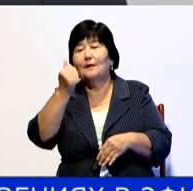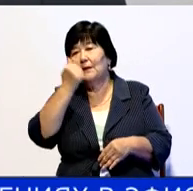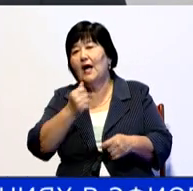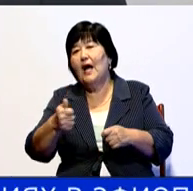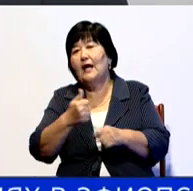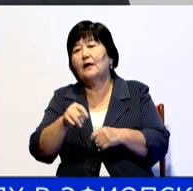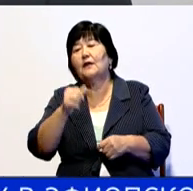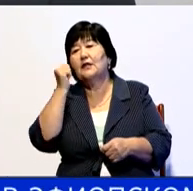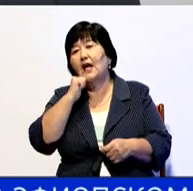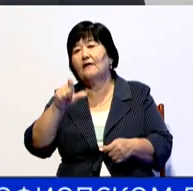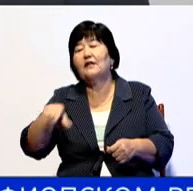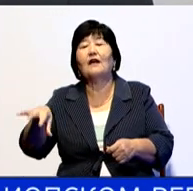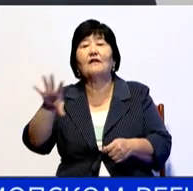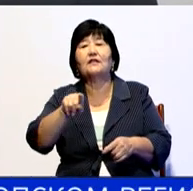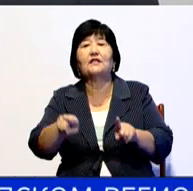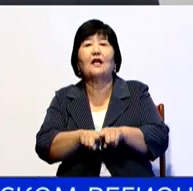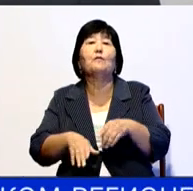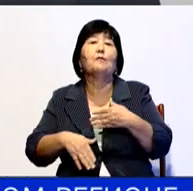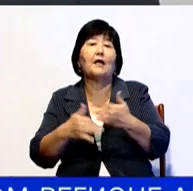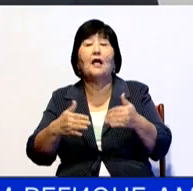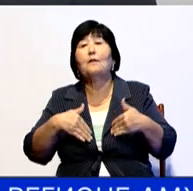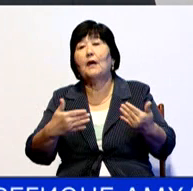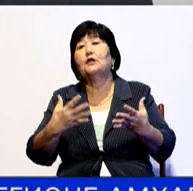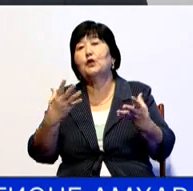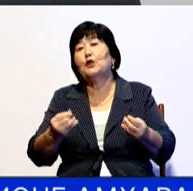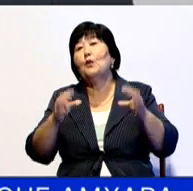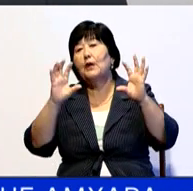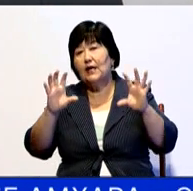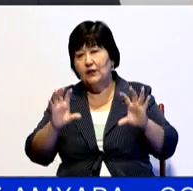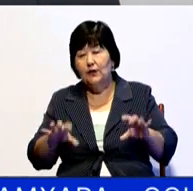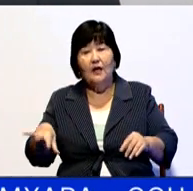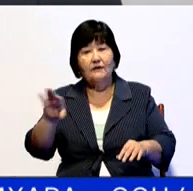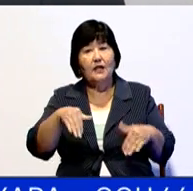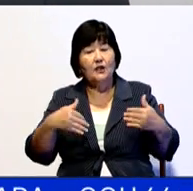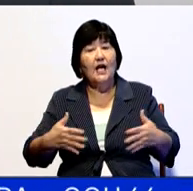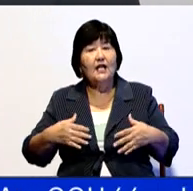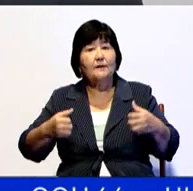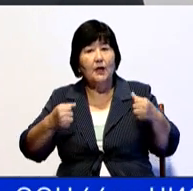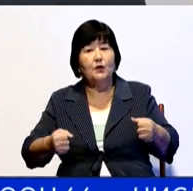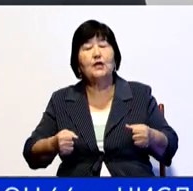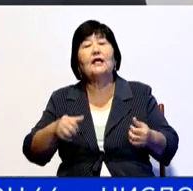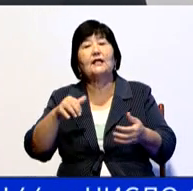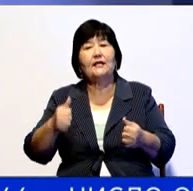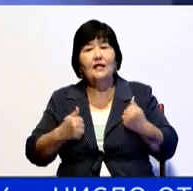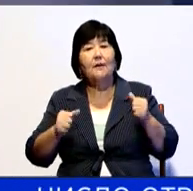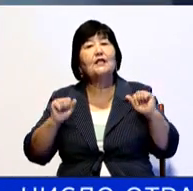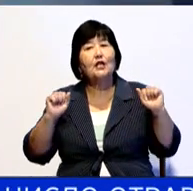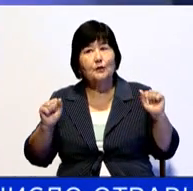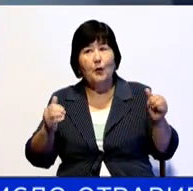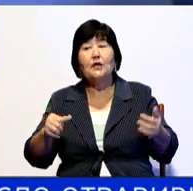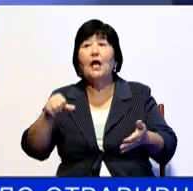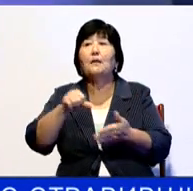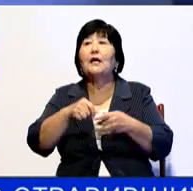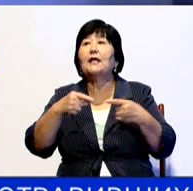района, ветеранам и всем остальным за поддержку. Поздравляю с Днем Конституции. Всем желаю крепкого здоровья, занимайтесь спортом.